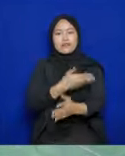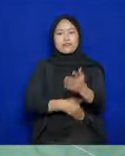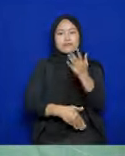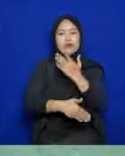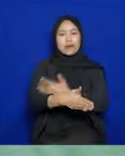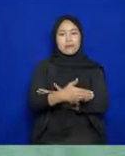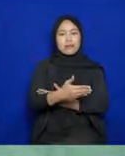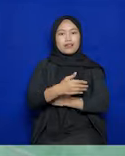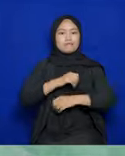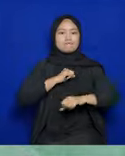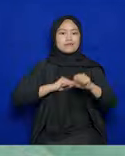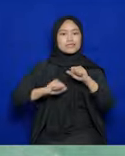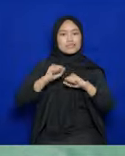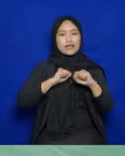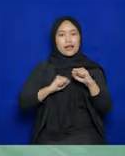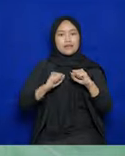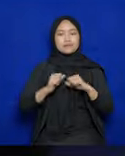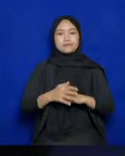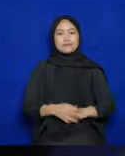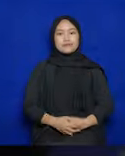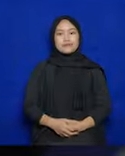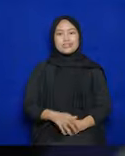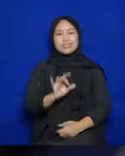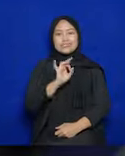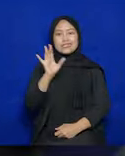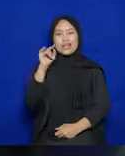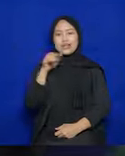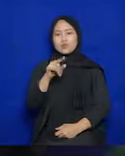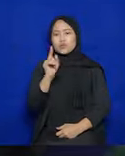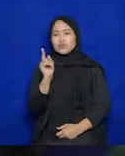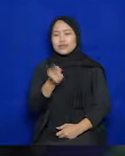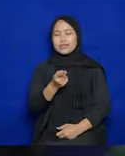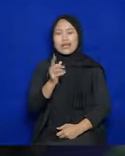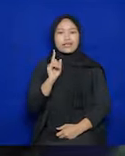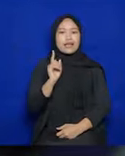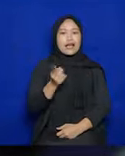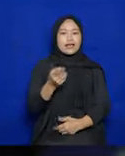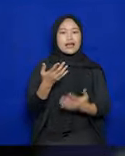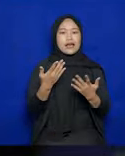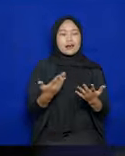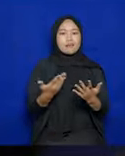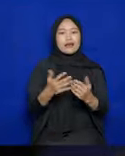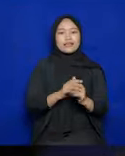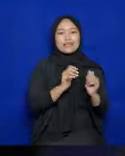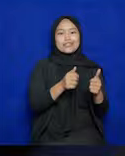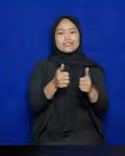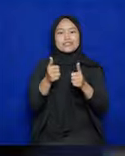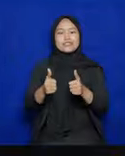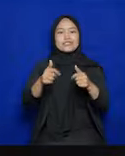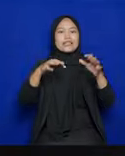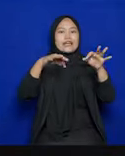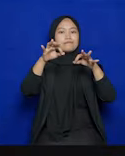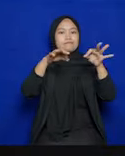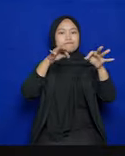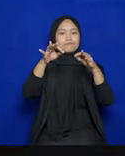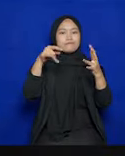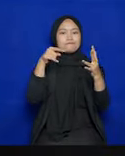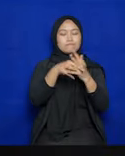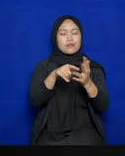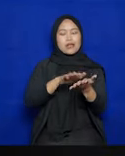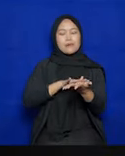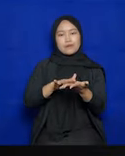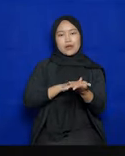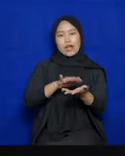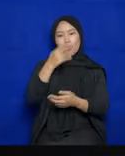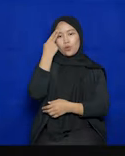difabel untuk bergerak. Selain itu, juga dipastikan adanya ketersediaan tempat braille, kertas